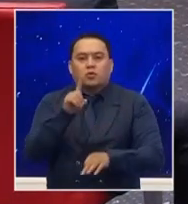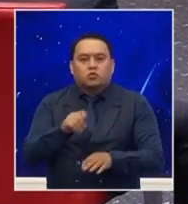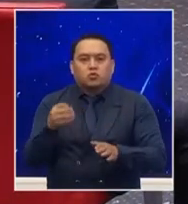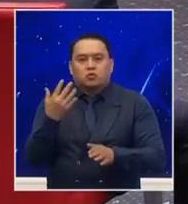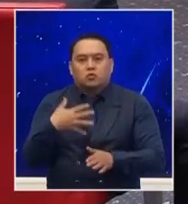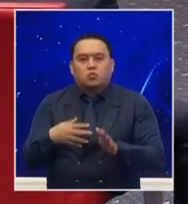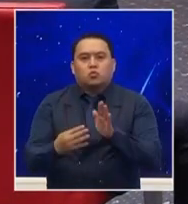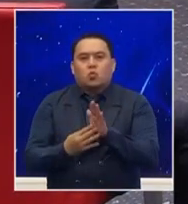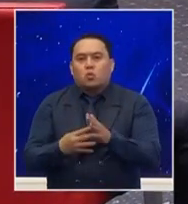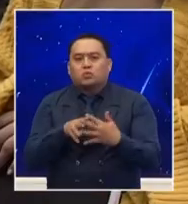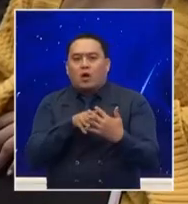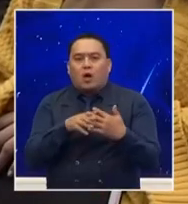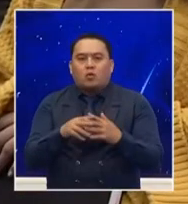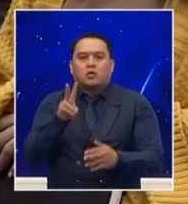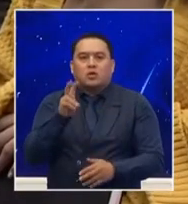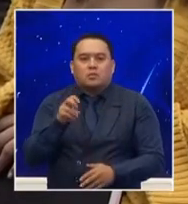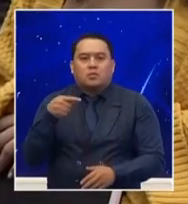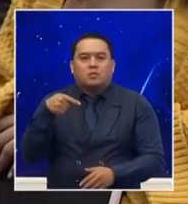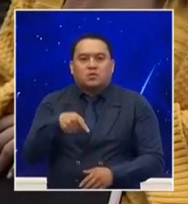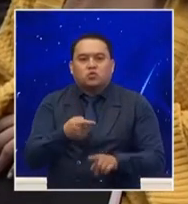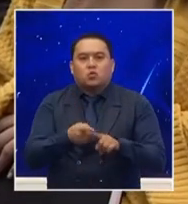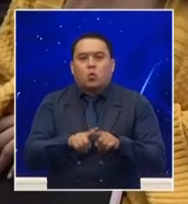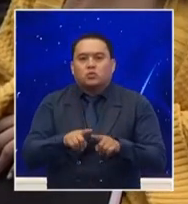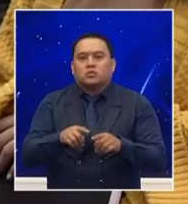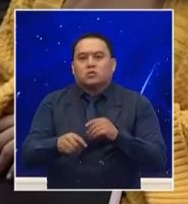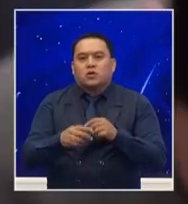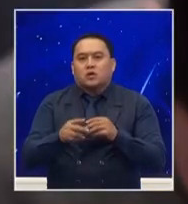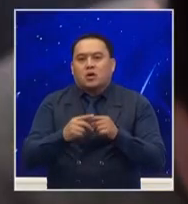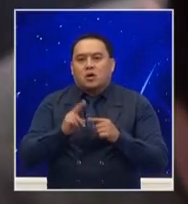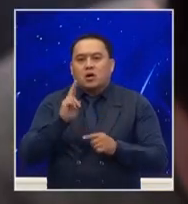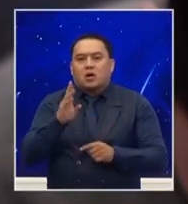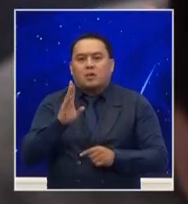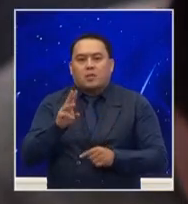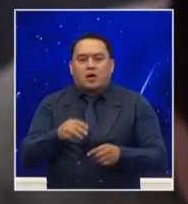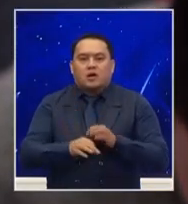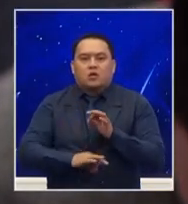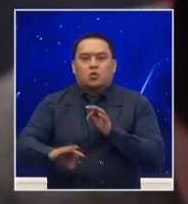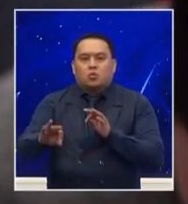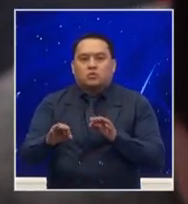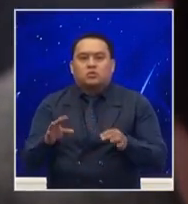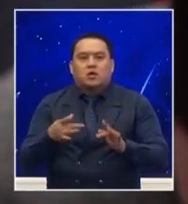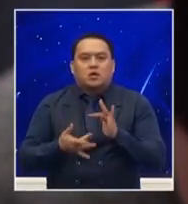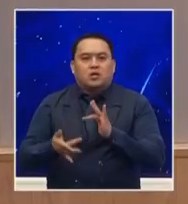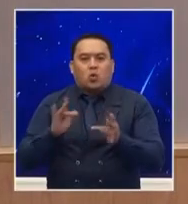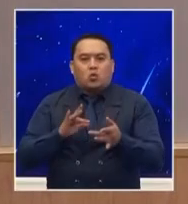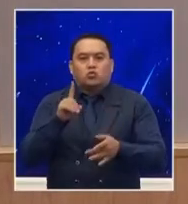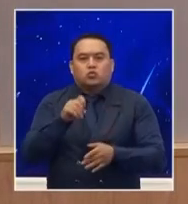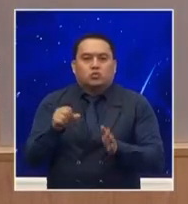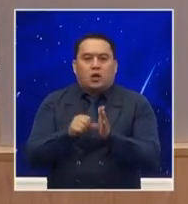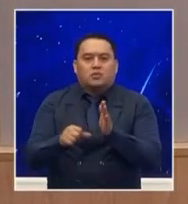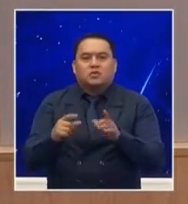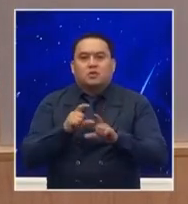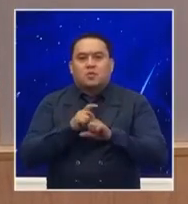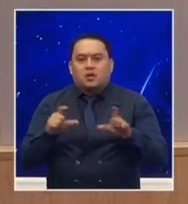өңірдегі 159 ауылда 2140 шақырымға жуық оптикалық интернет желісі төселді. Нәтижесінде 162